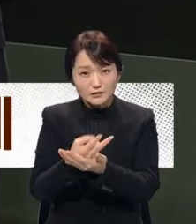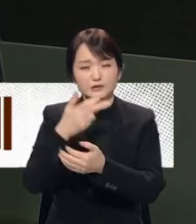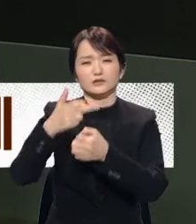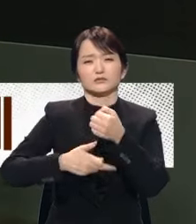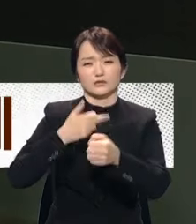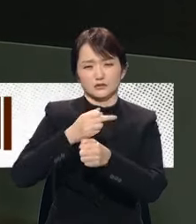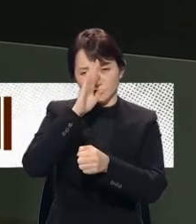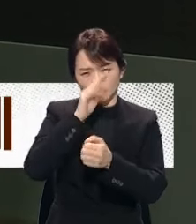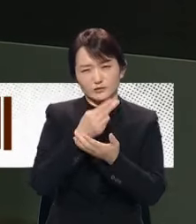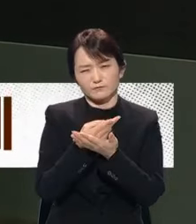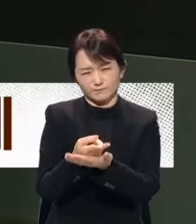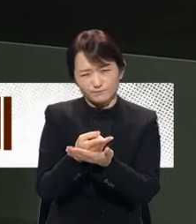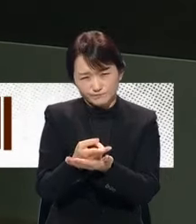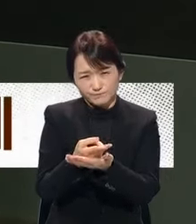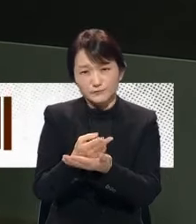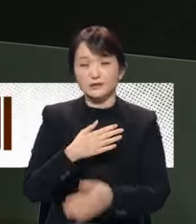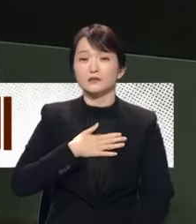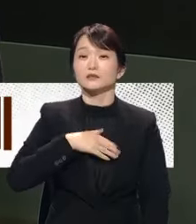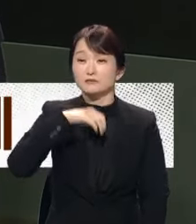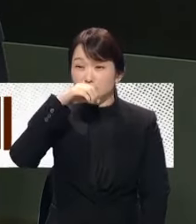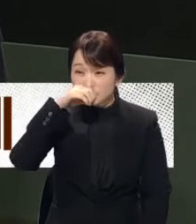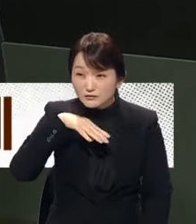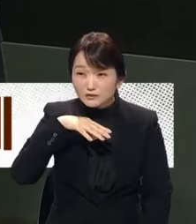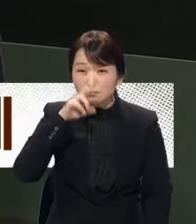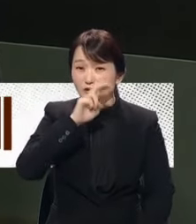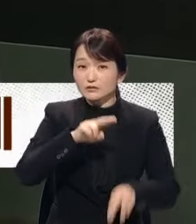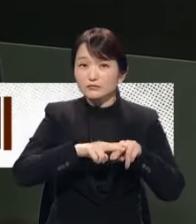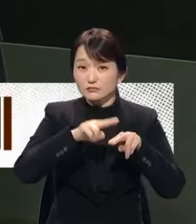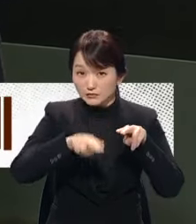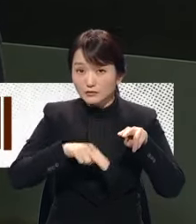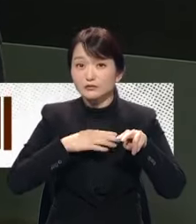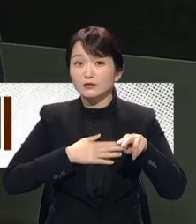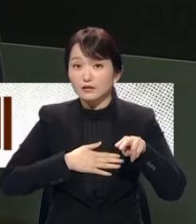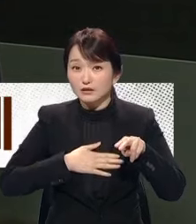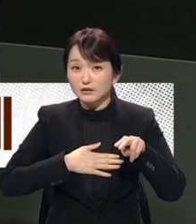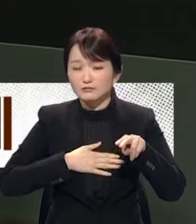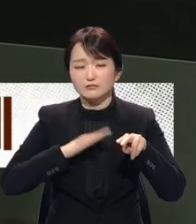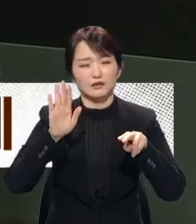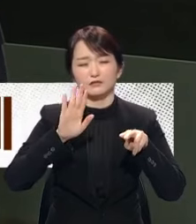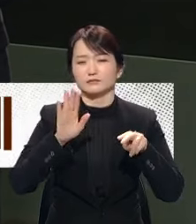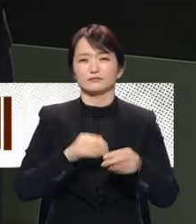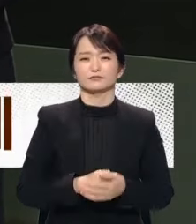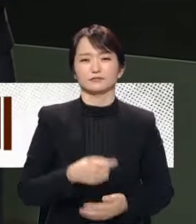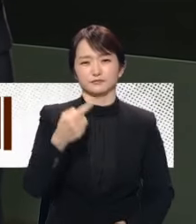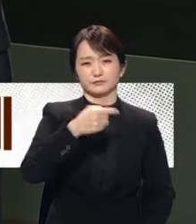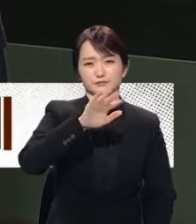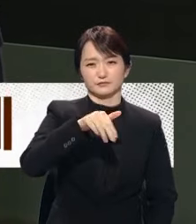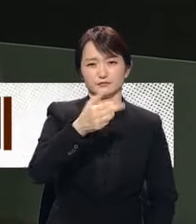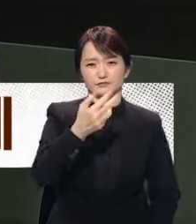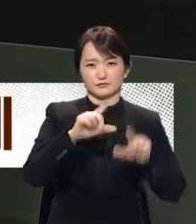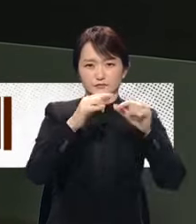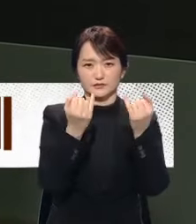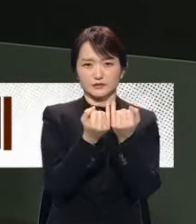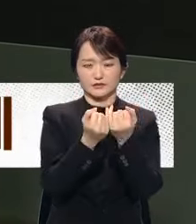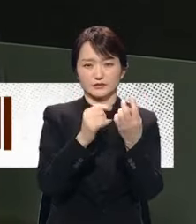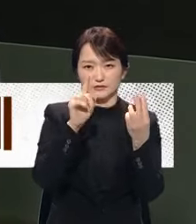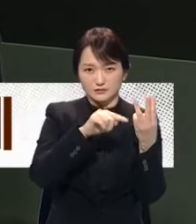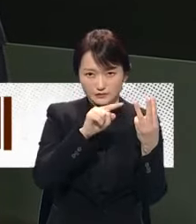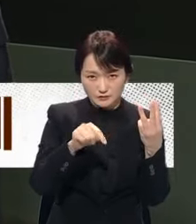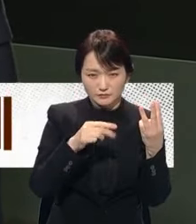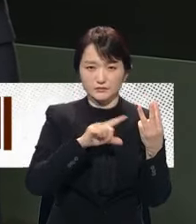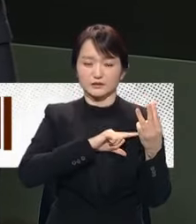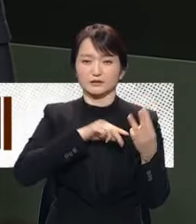무려 17년간 투병을 했다고 하던데 저는 그냥 은퇴를 하셨던 건 줄로만 알았는데 말이죠. 1980년대 여성 3인조 서울